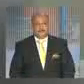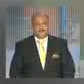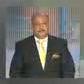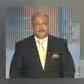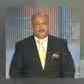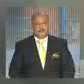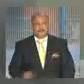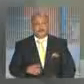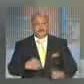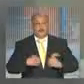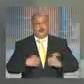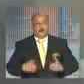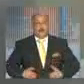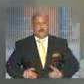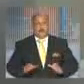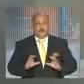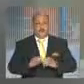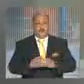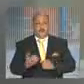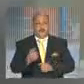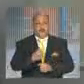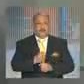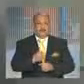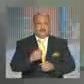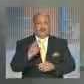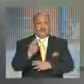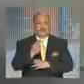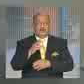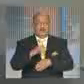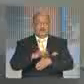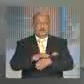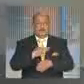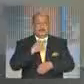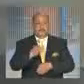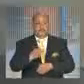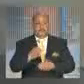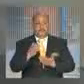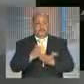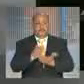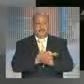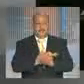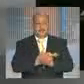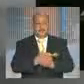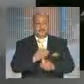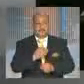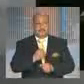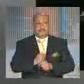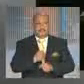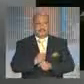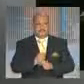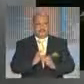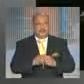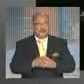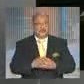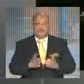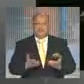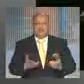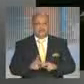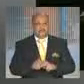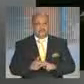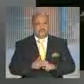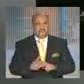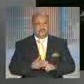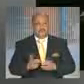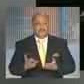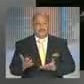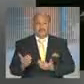بمساعدة المجتمع المدني والأحزاب واللجنة تطبق، هي اللي بتطبق الاحتجاجات هذه. في الوقت الذي تنتظر فيه أعضاء لجنة